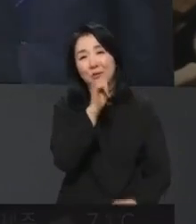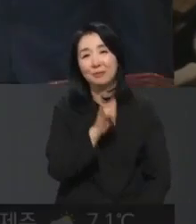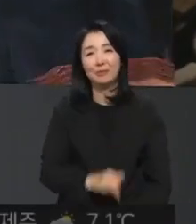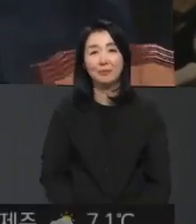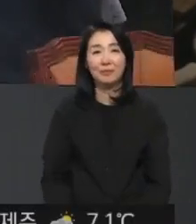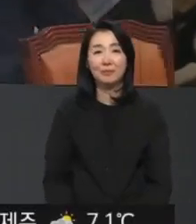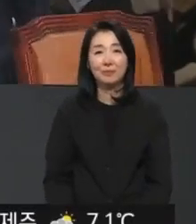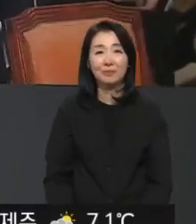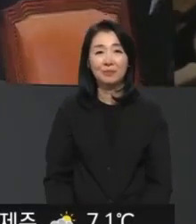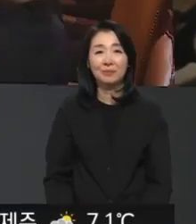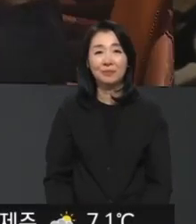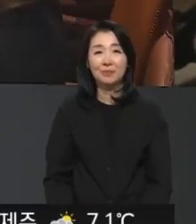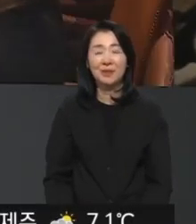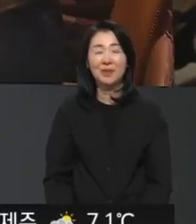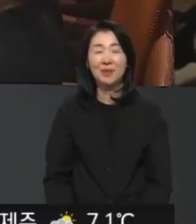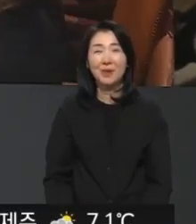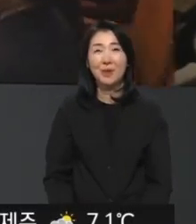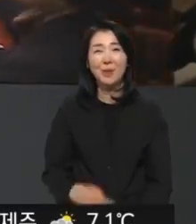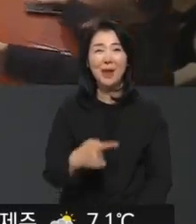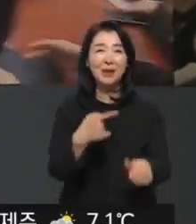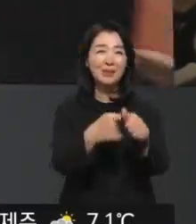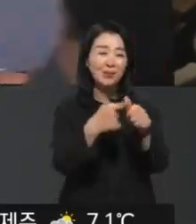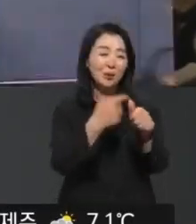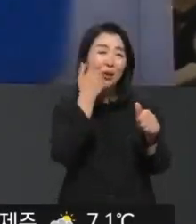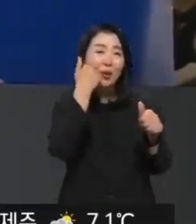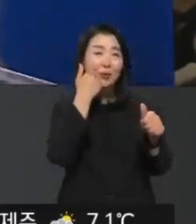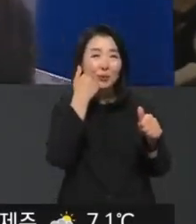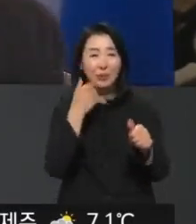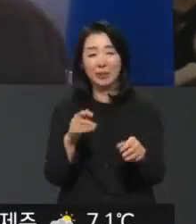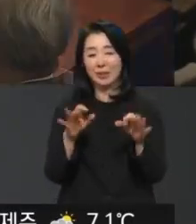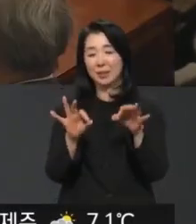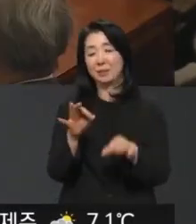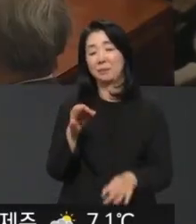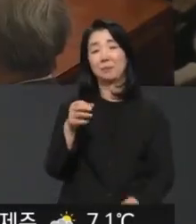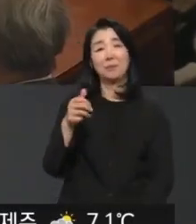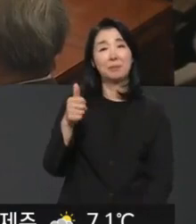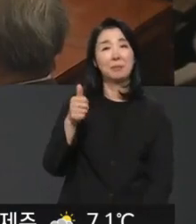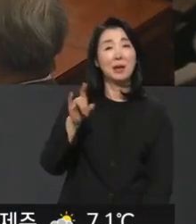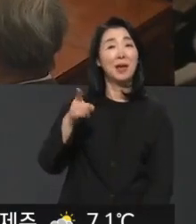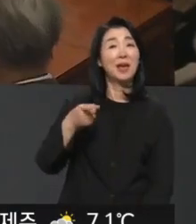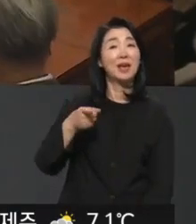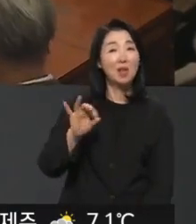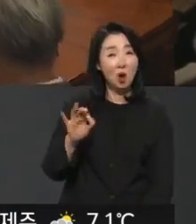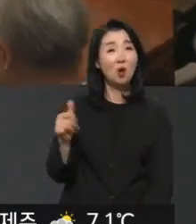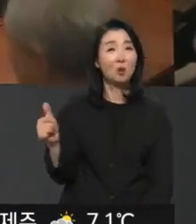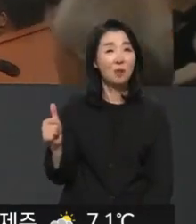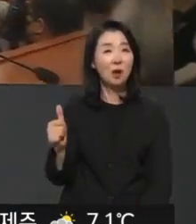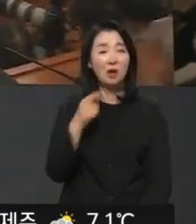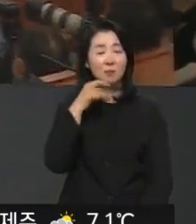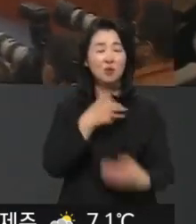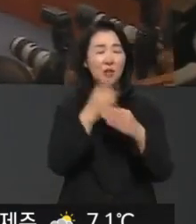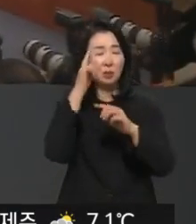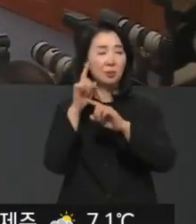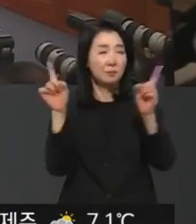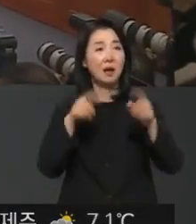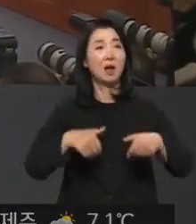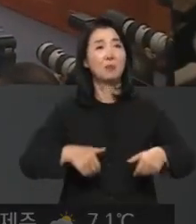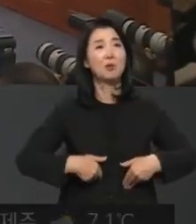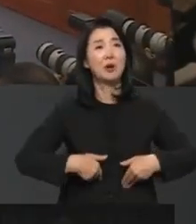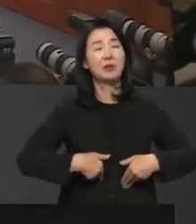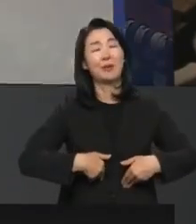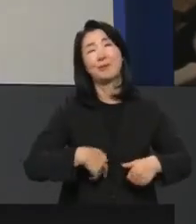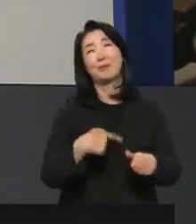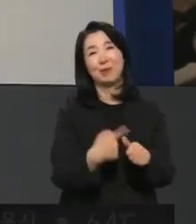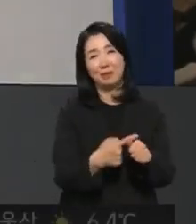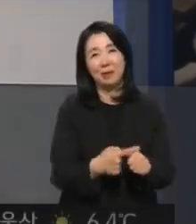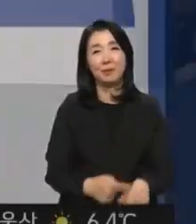않습니다. 미스터 쓴소리로 통하는 민주당 김혜영 전 의원은 민주당이 정신을 차려야 한다고 직격했습니다.